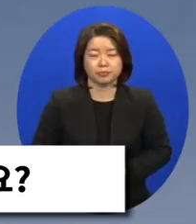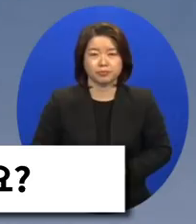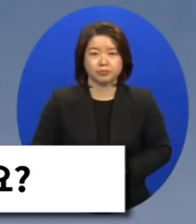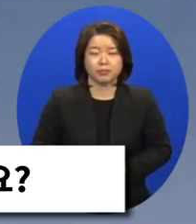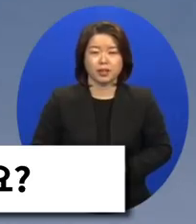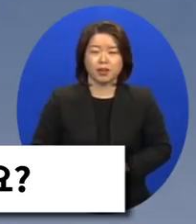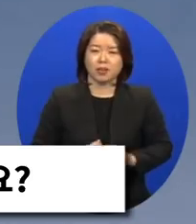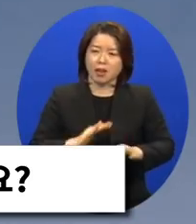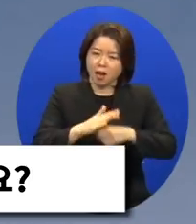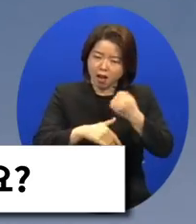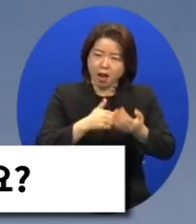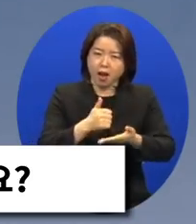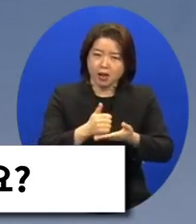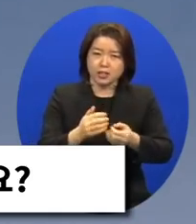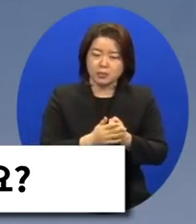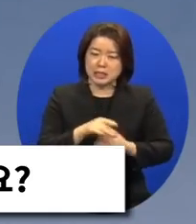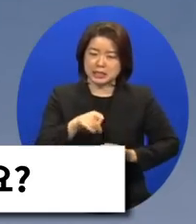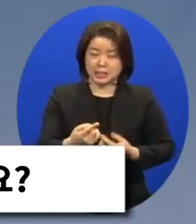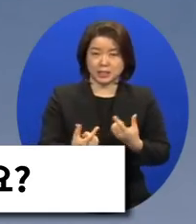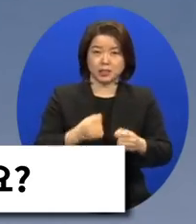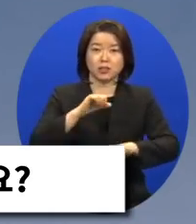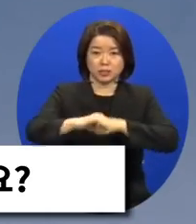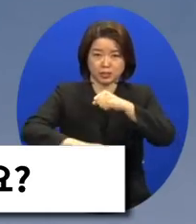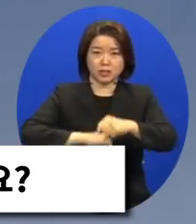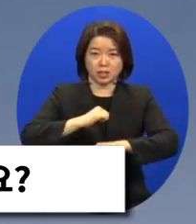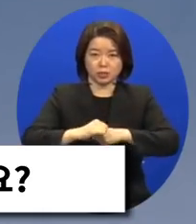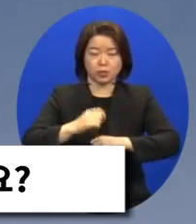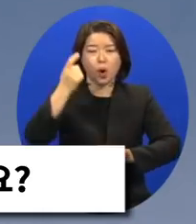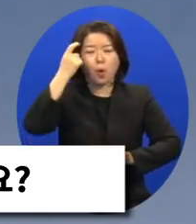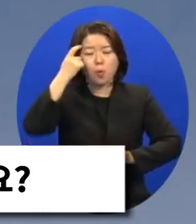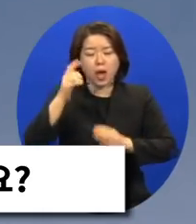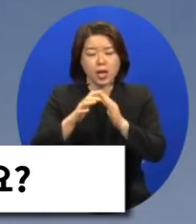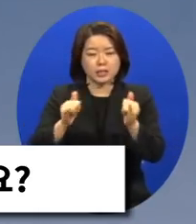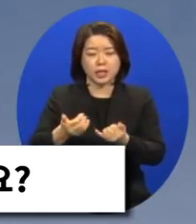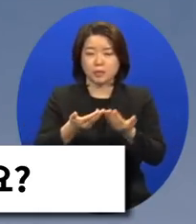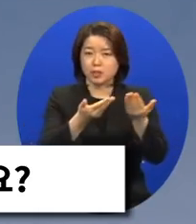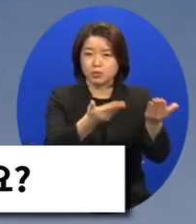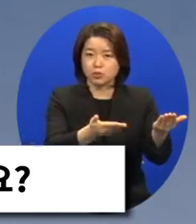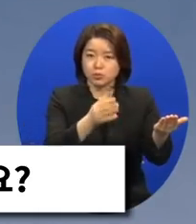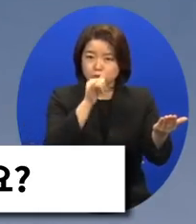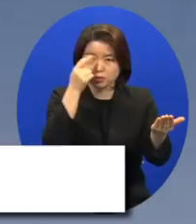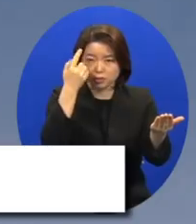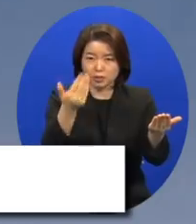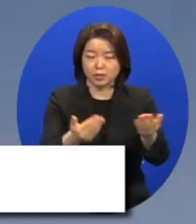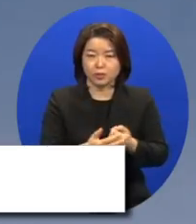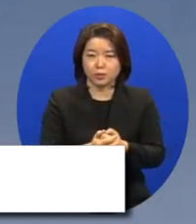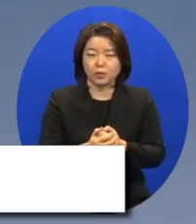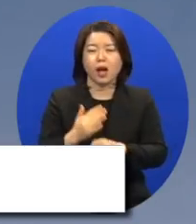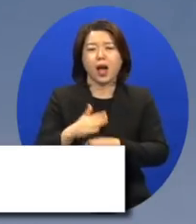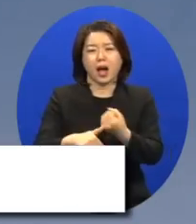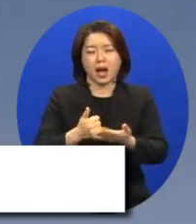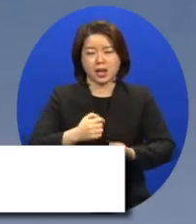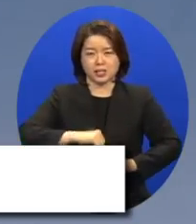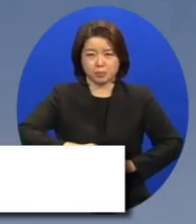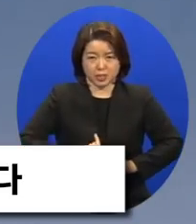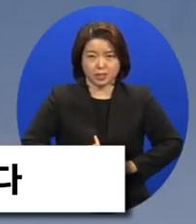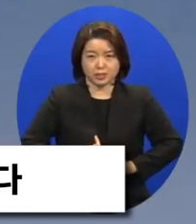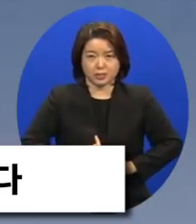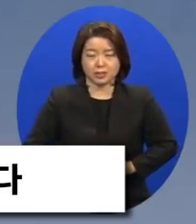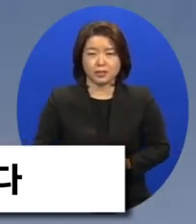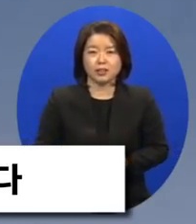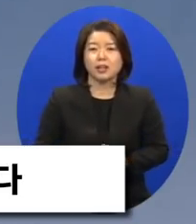자 하나님께서는 이런 자유를 왜 인간에게 주신 것일까요 그것은 하나님 자신이